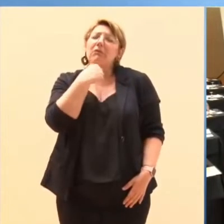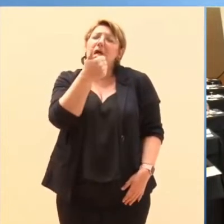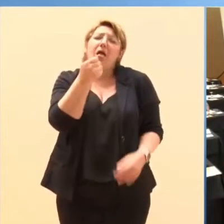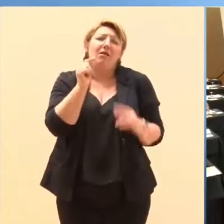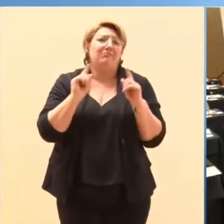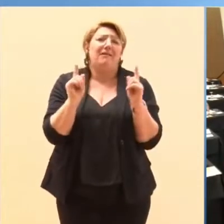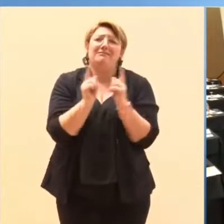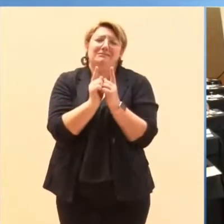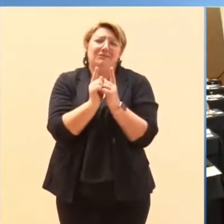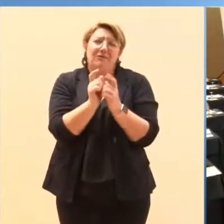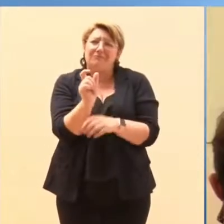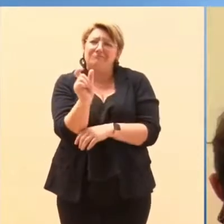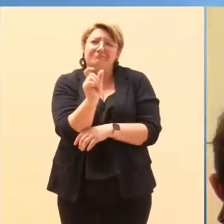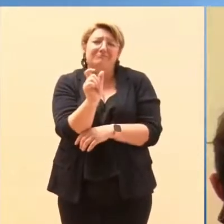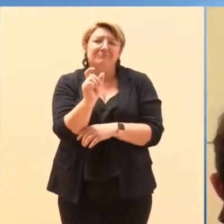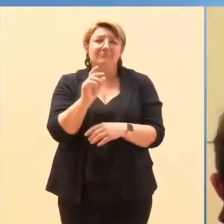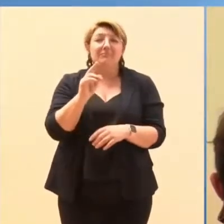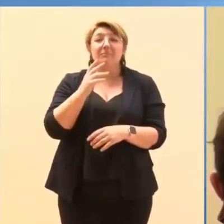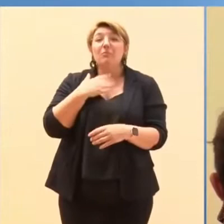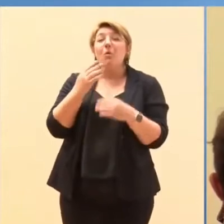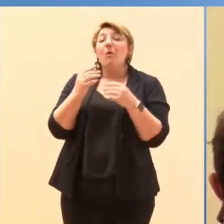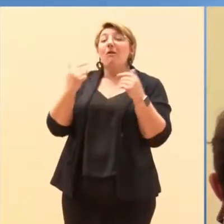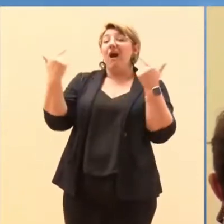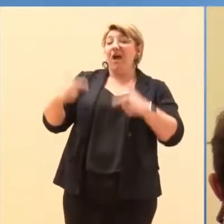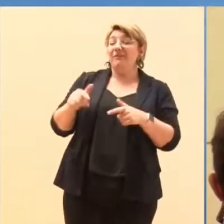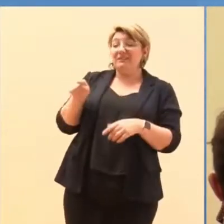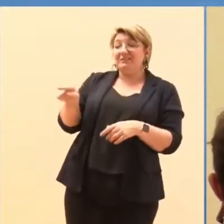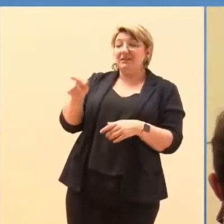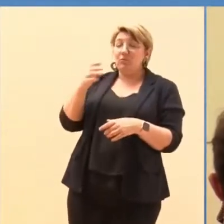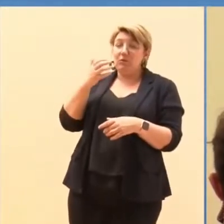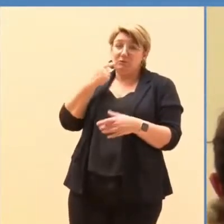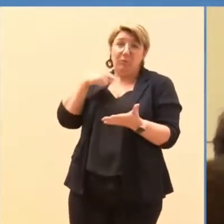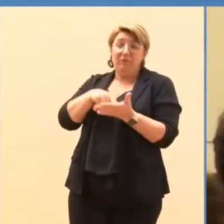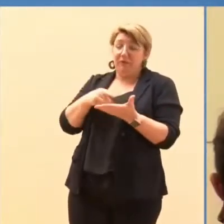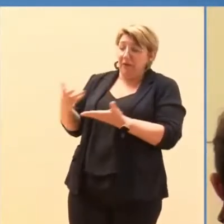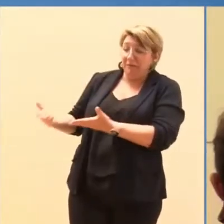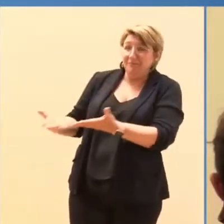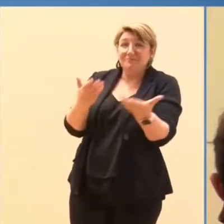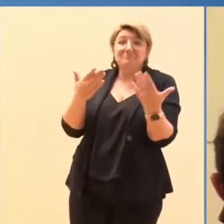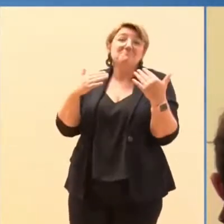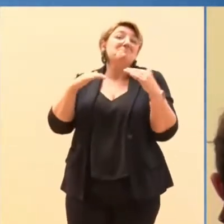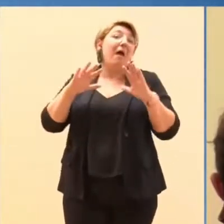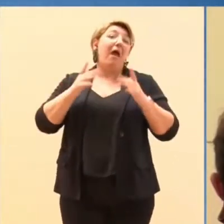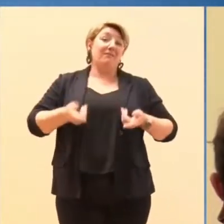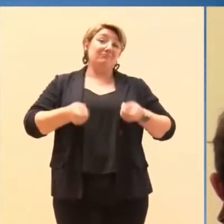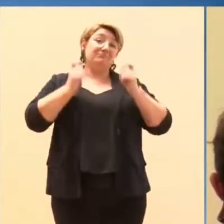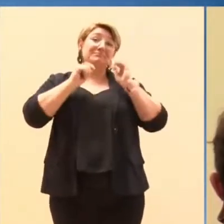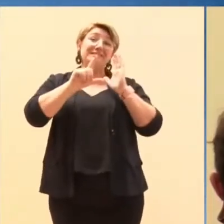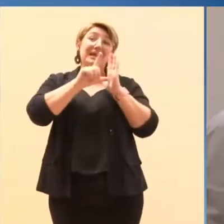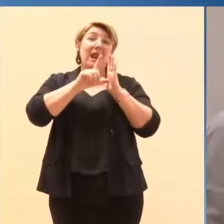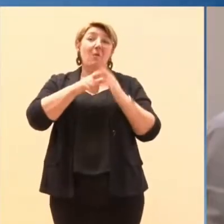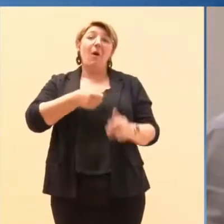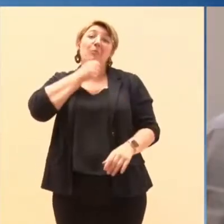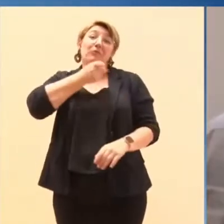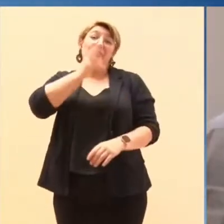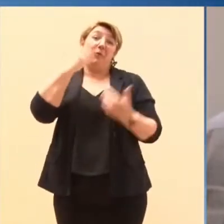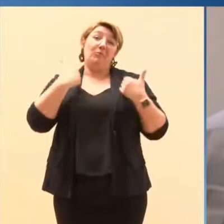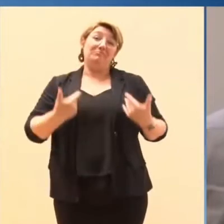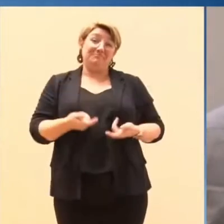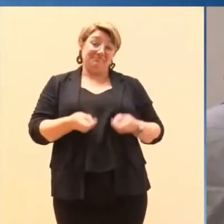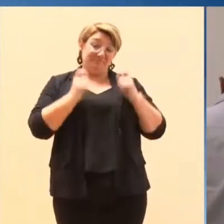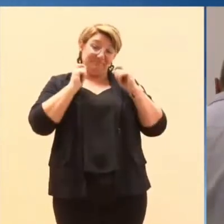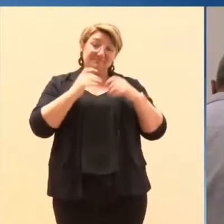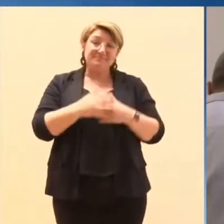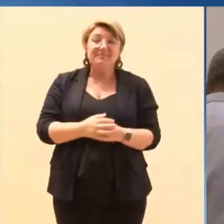volontiers cédée à mon adversaire, et je le fais volontiers du fait de la loi, et j'espère qu'à cette